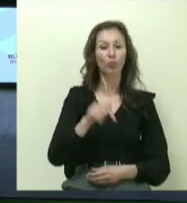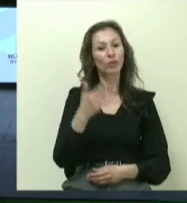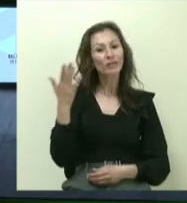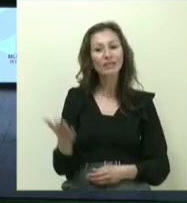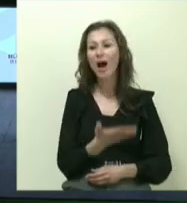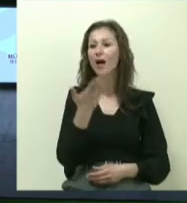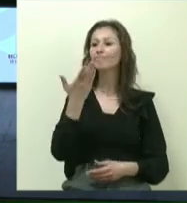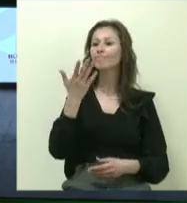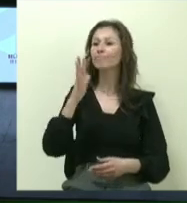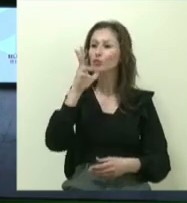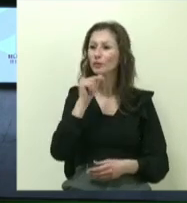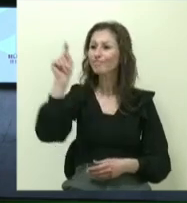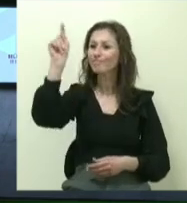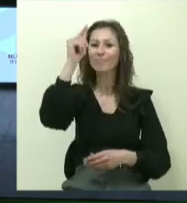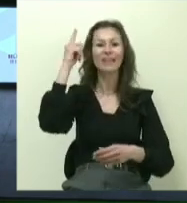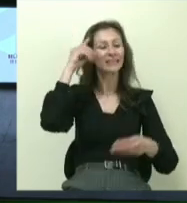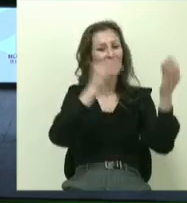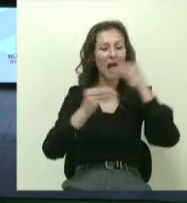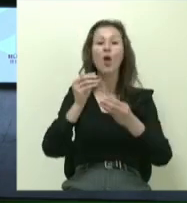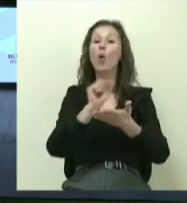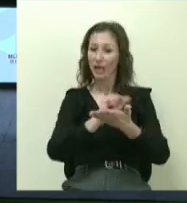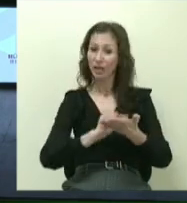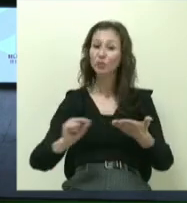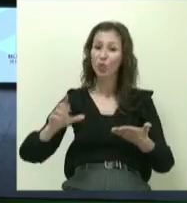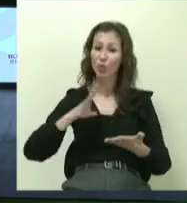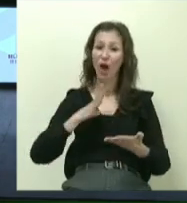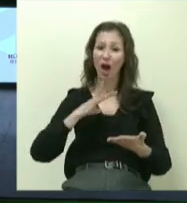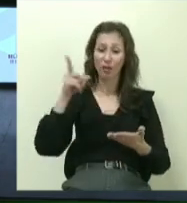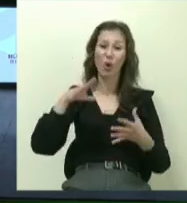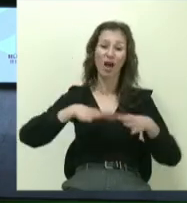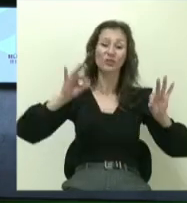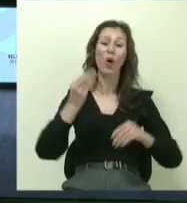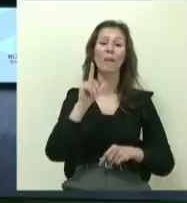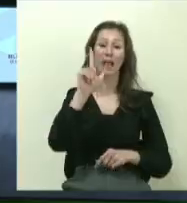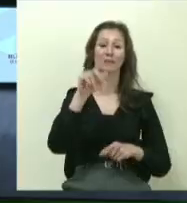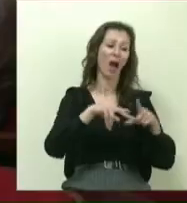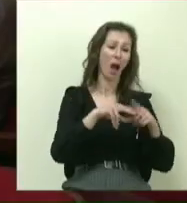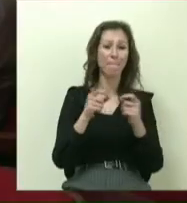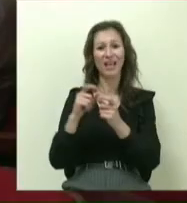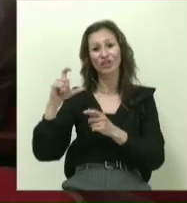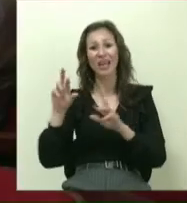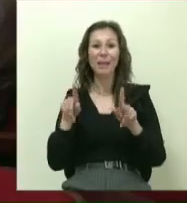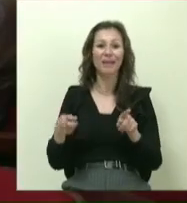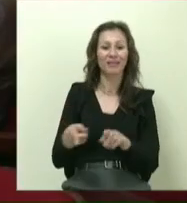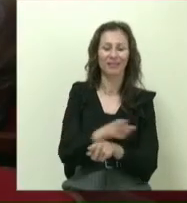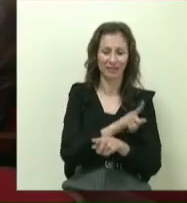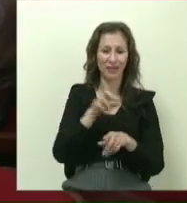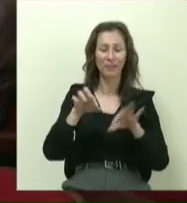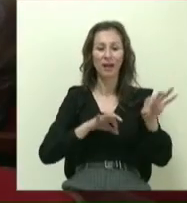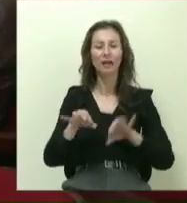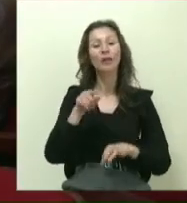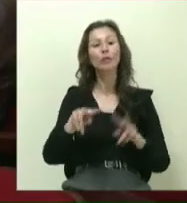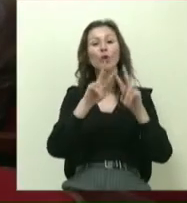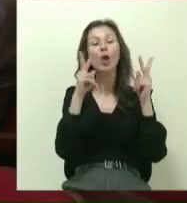bir takım senaryolar yazıyorlar bunlarla ilgili bunları hazır olmak lazım şimdi diğer osura geçecek